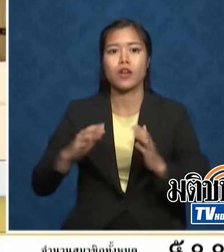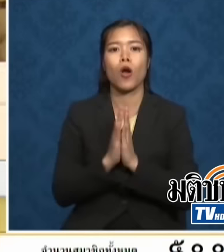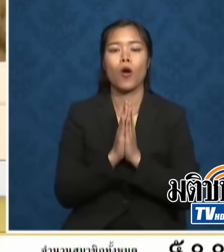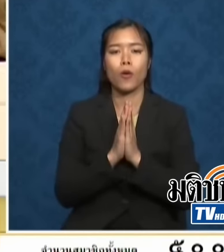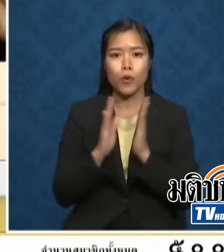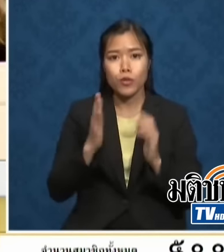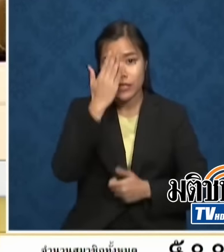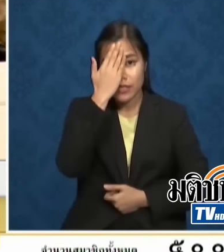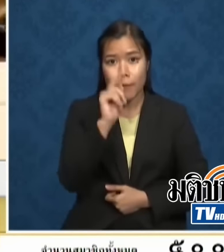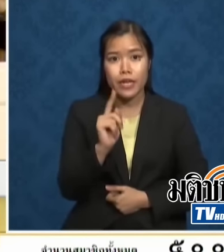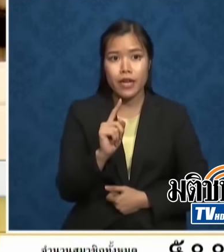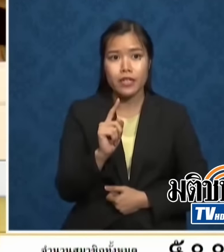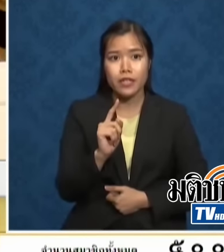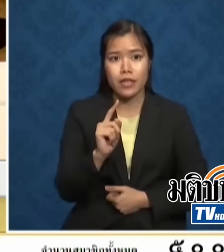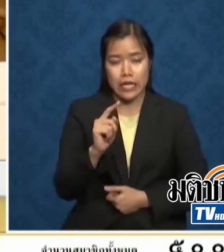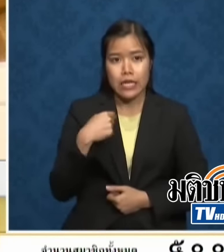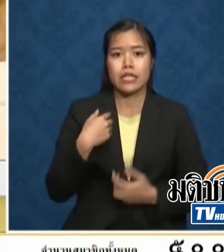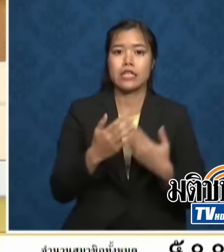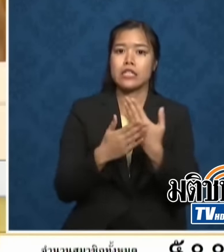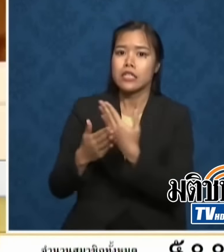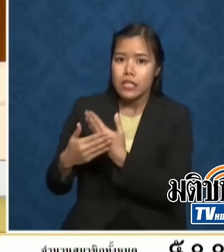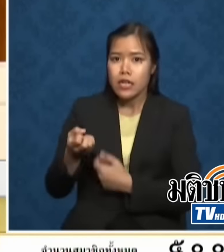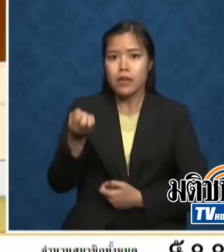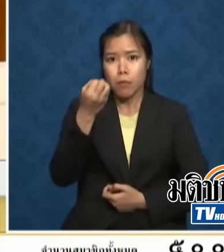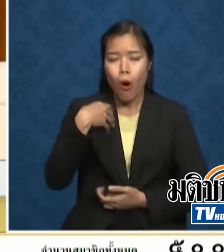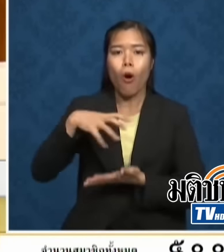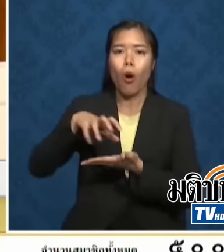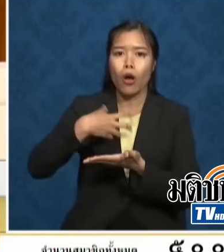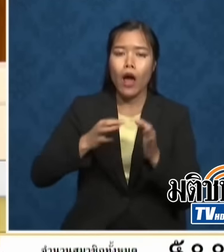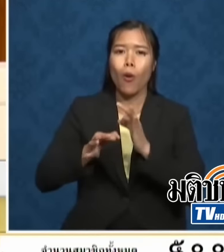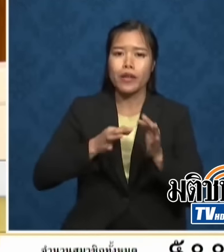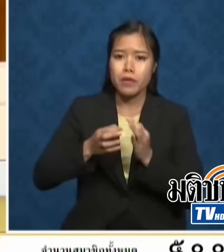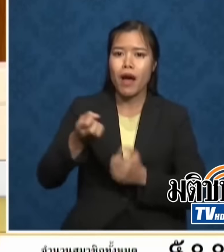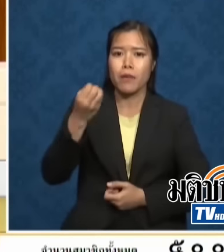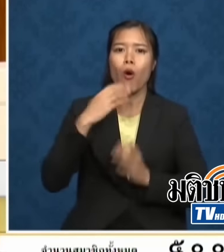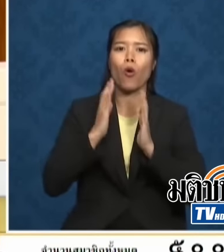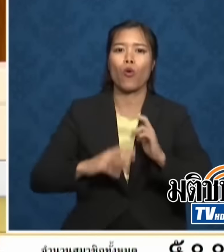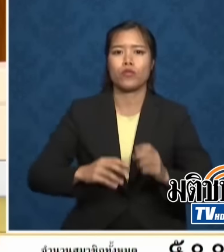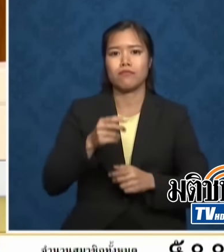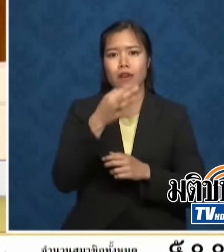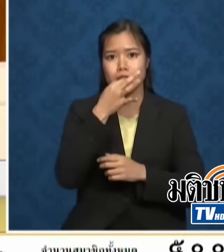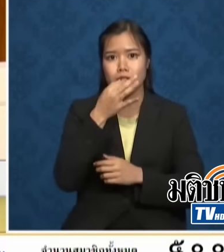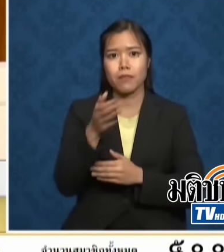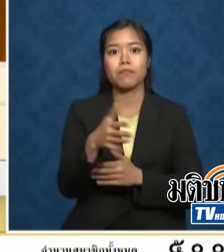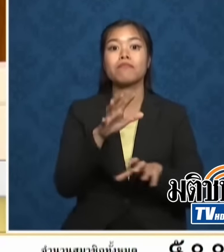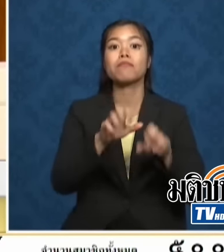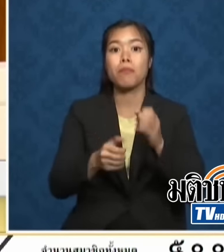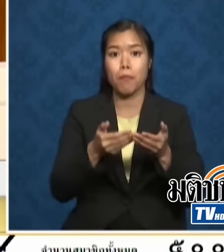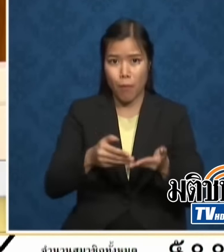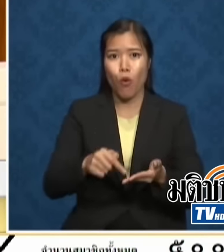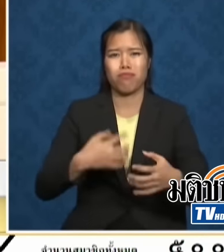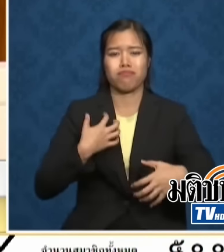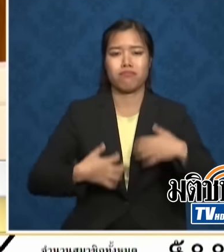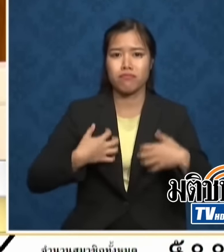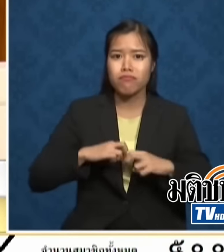ที่ท่านนะครับได้สะท้อนให้เห็นถึงปัญหาของพี่น้องชาวประมงผมเดินทาง